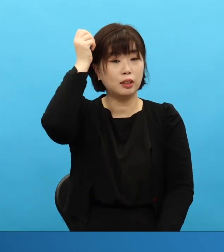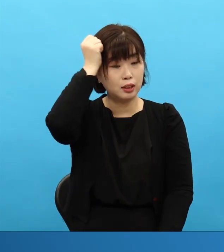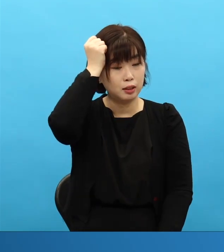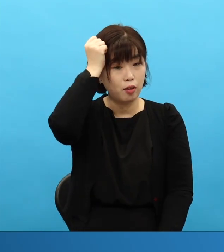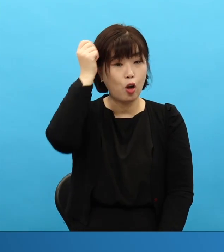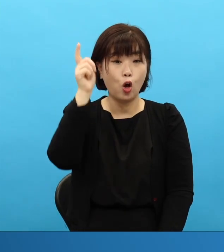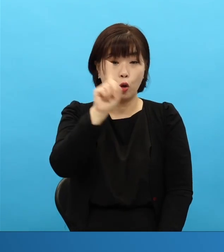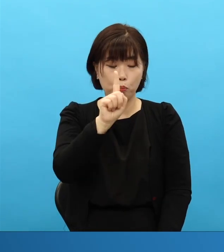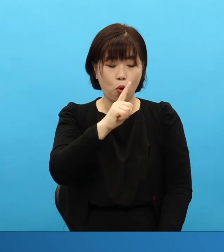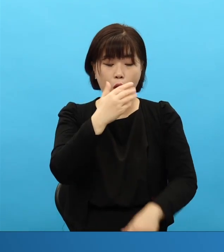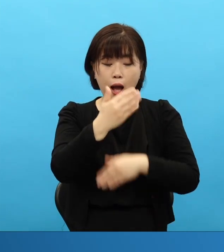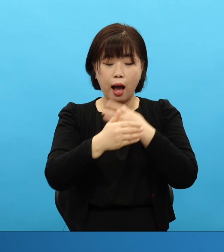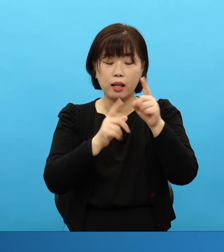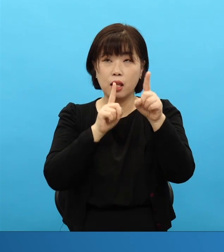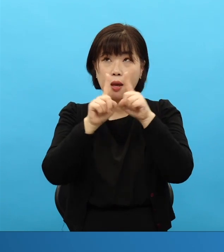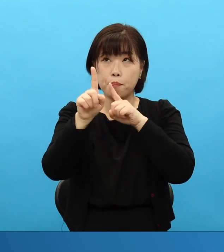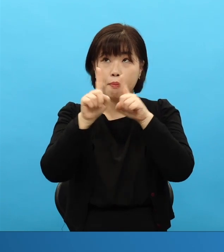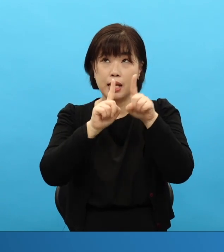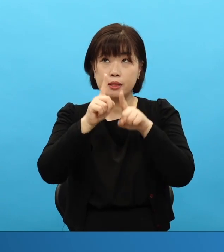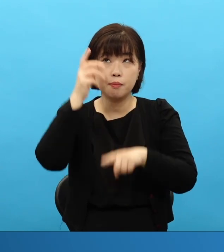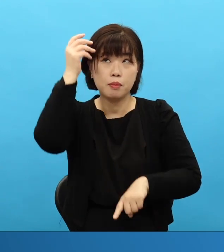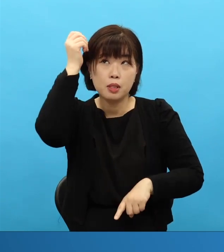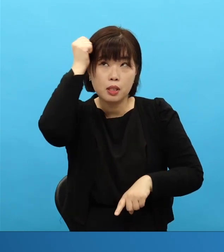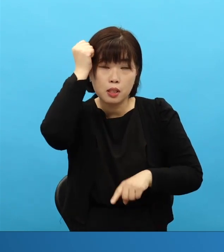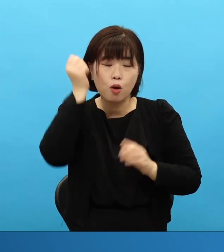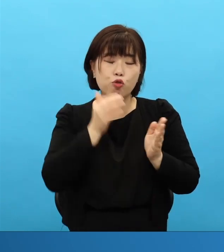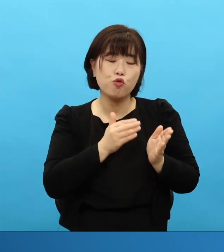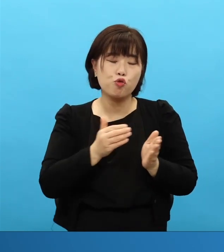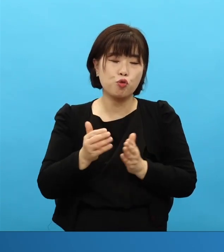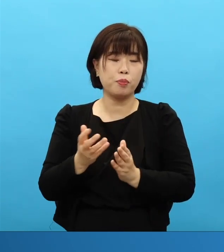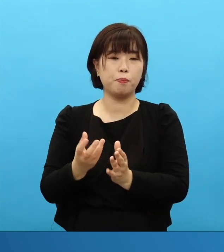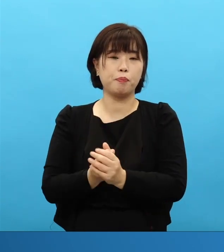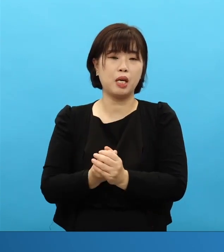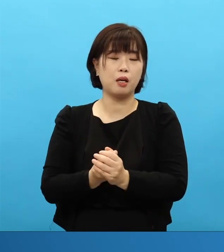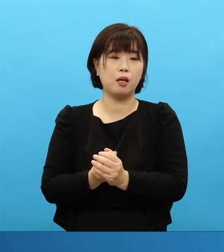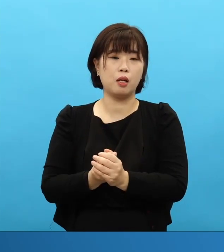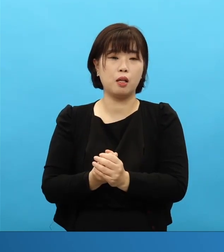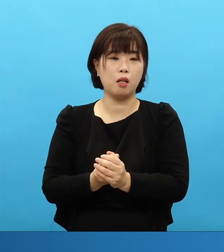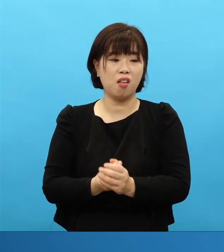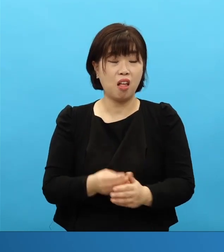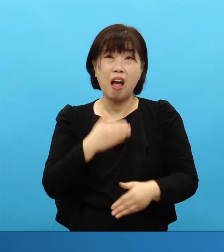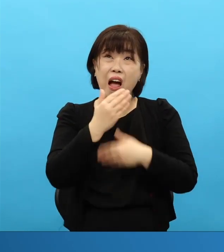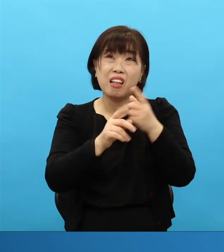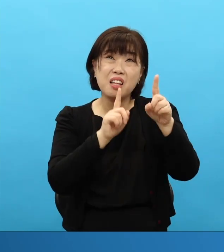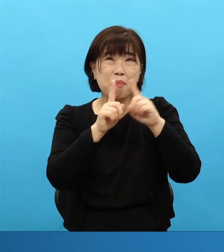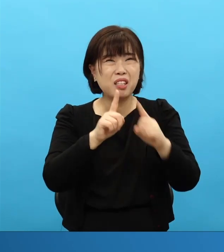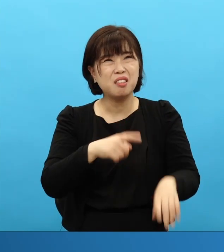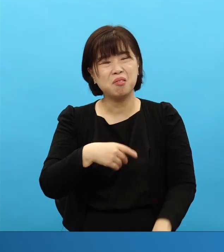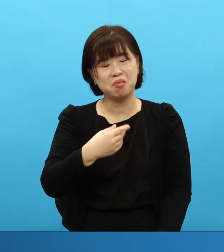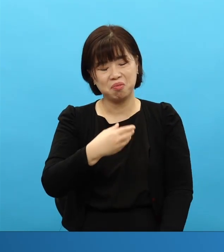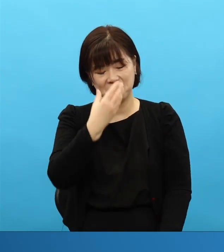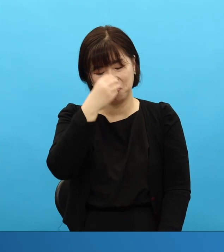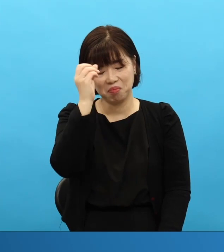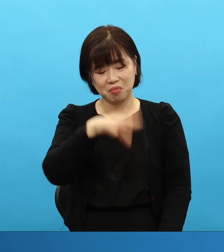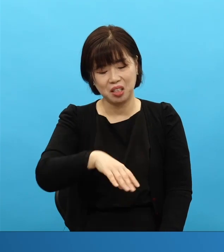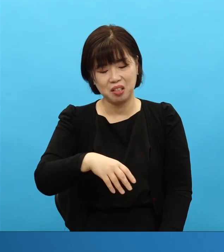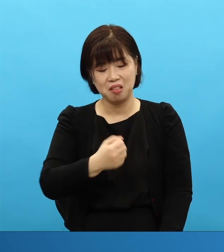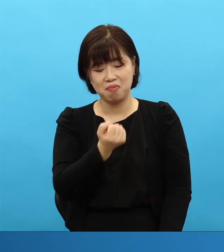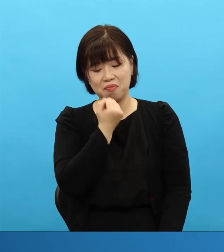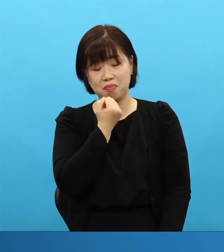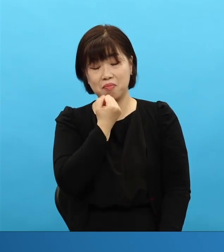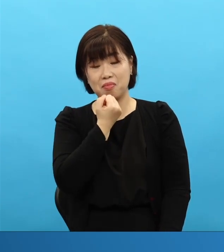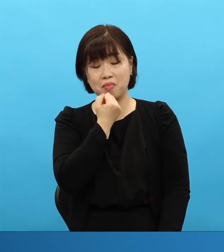말씀 준비를 해야 되죠. 所以应该准备话语。 이거 우습게 본 사람들은요 다 망한 那 거잖아요. 轻看这个的人全部灭亡，